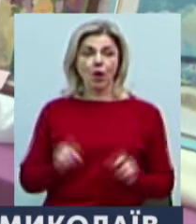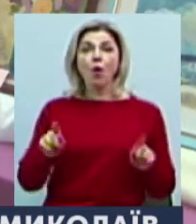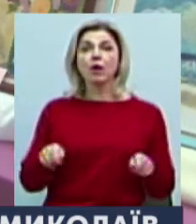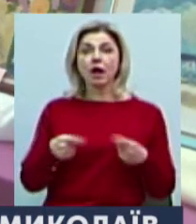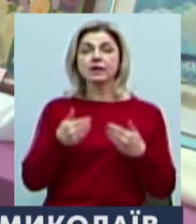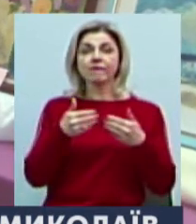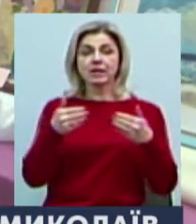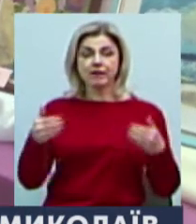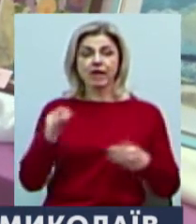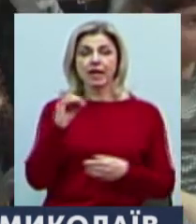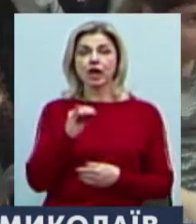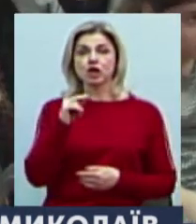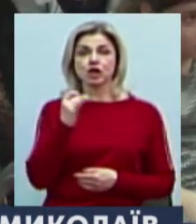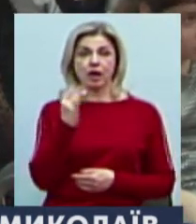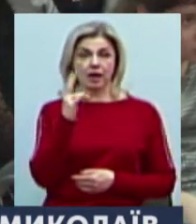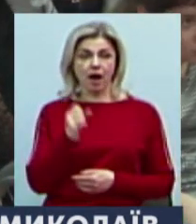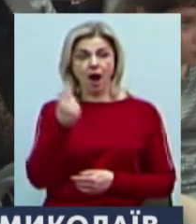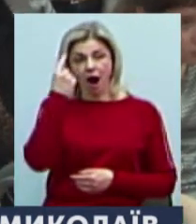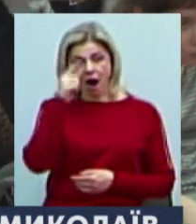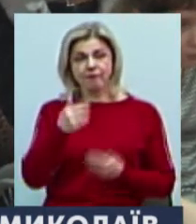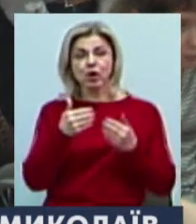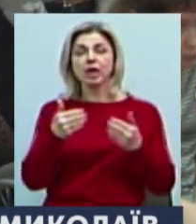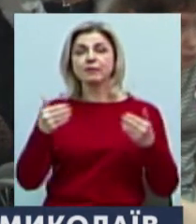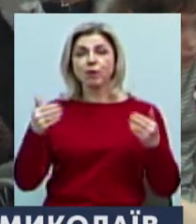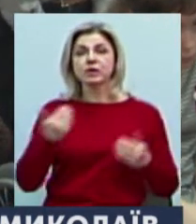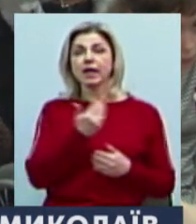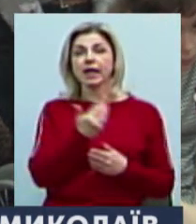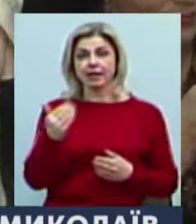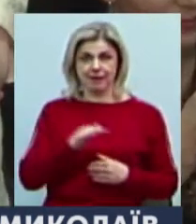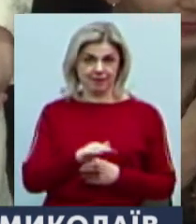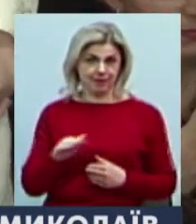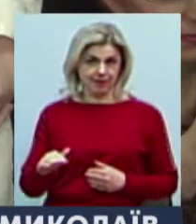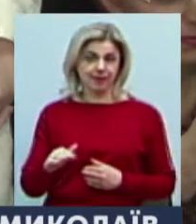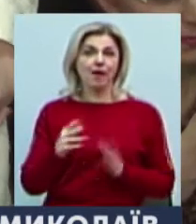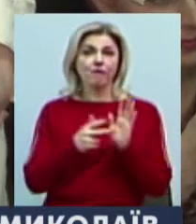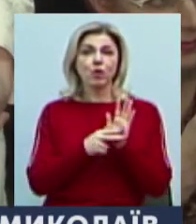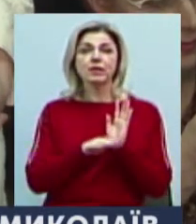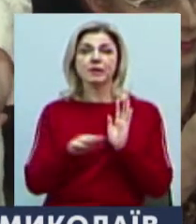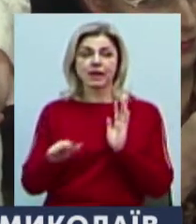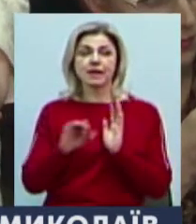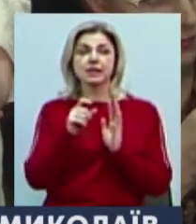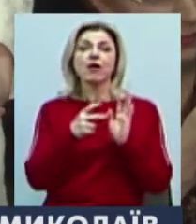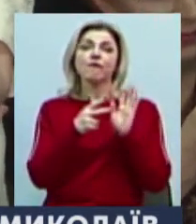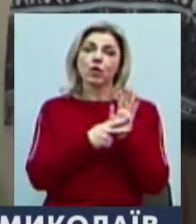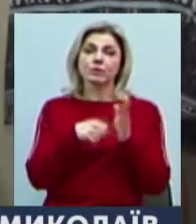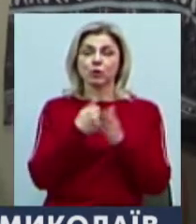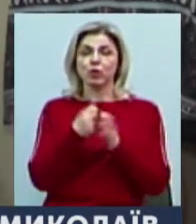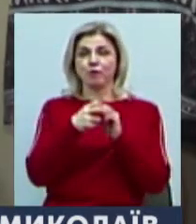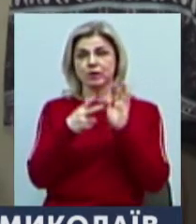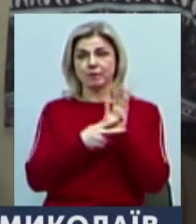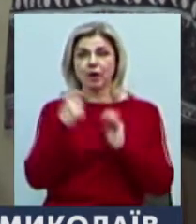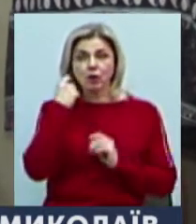Організатор виставки – Ірина Чайка. Автори експозиції – її підопічні. 8 дітей від 8 до 18